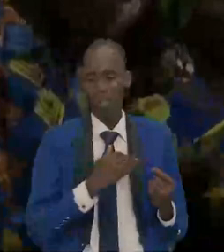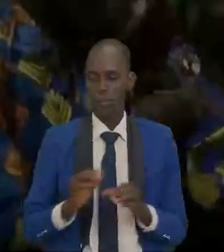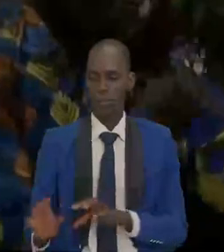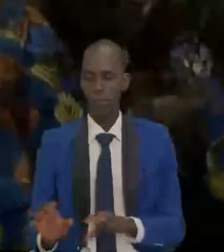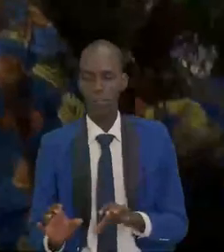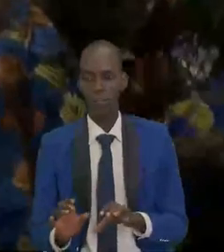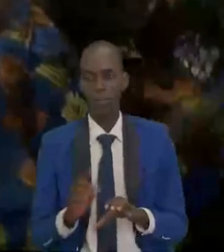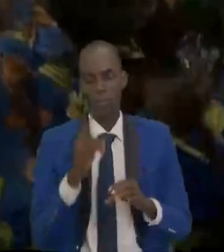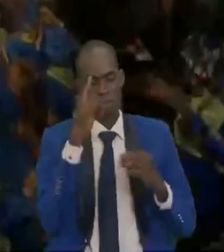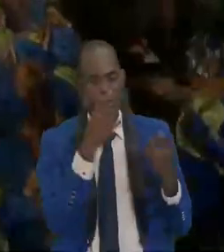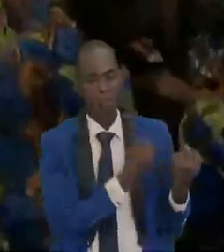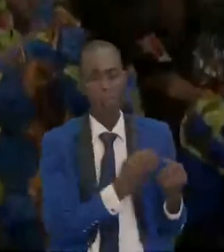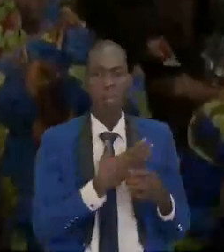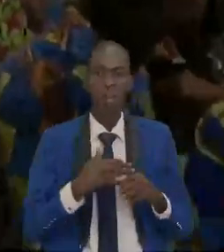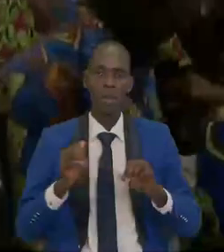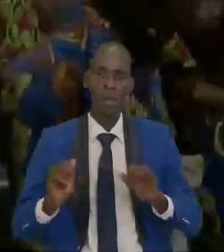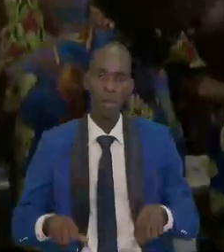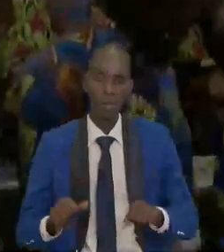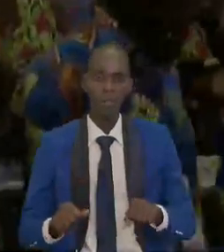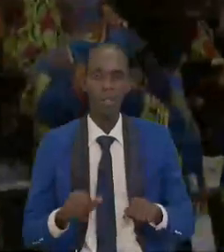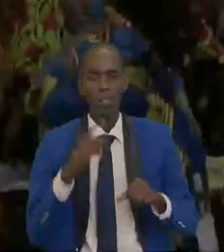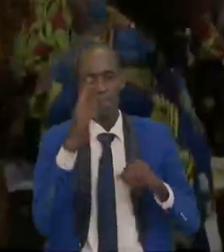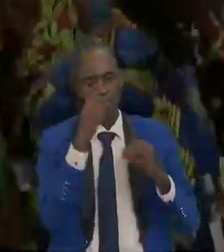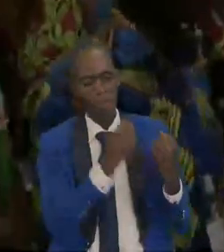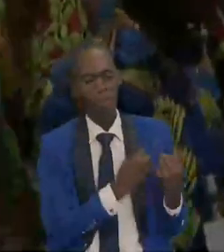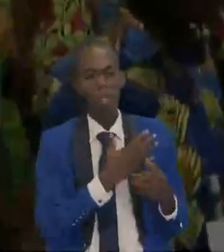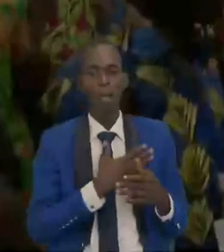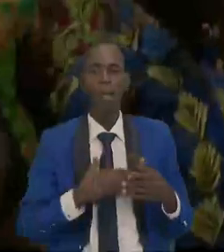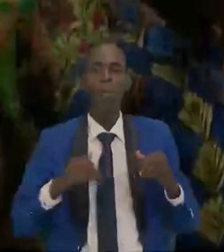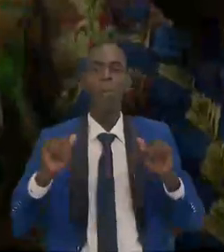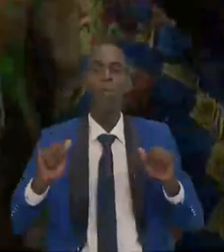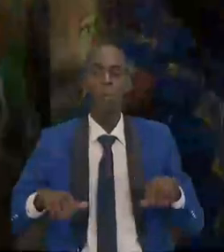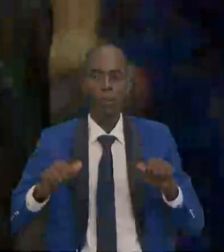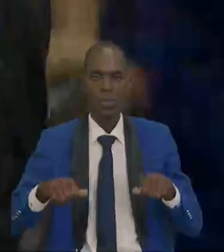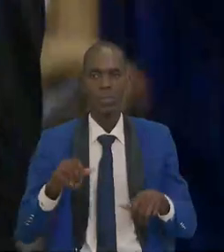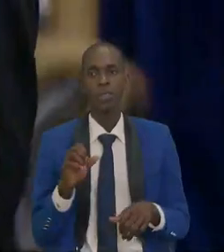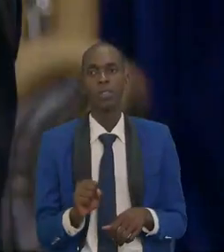foi et la capacité, la foi et les possibilités.